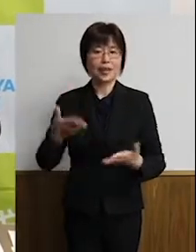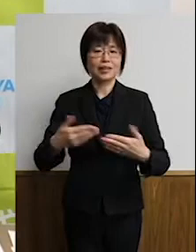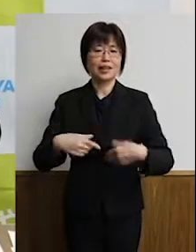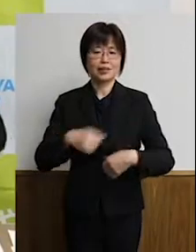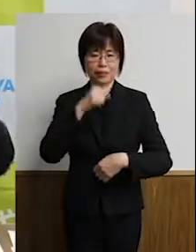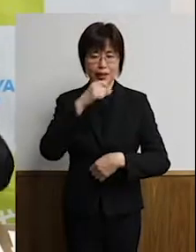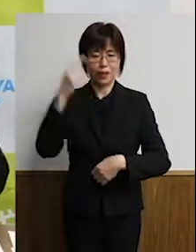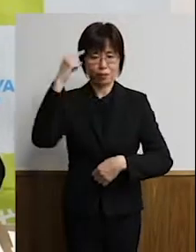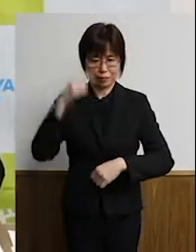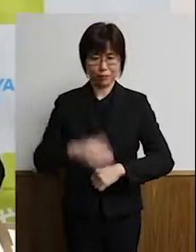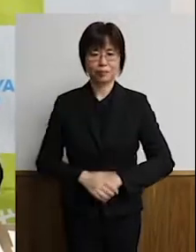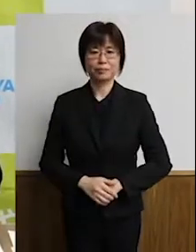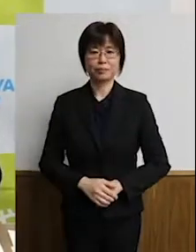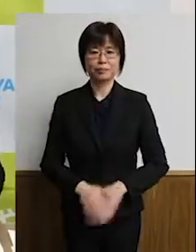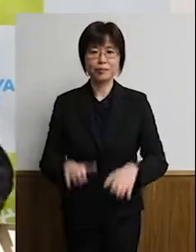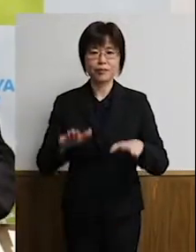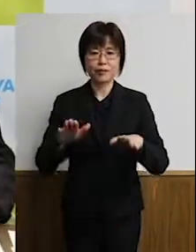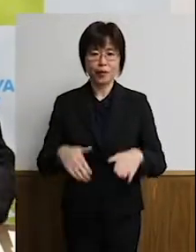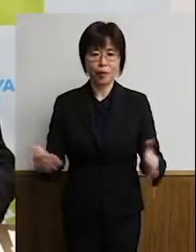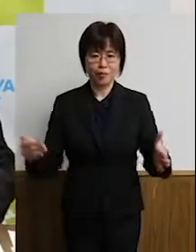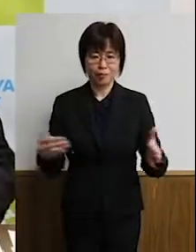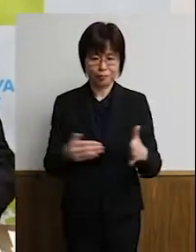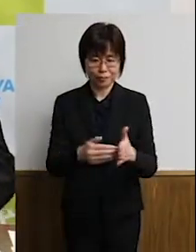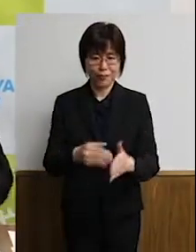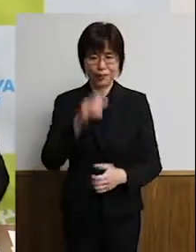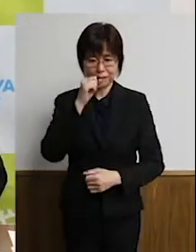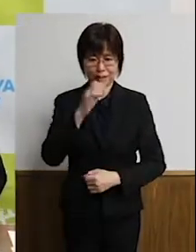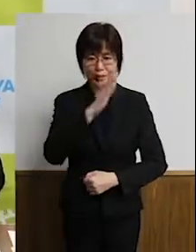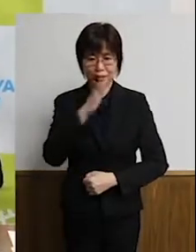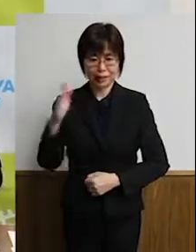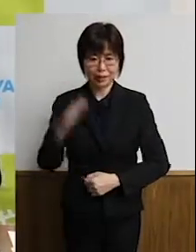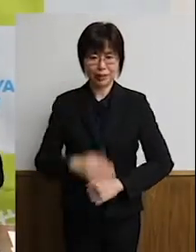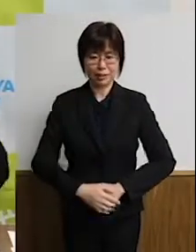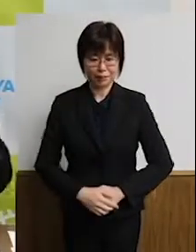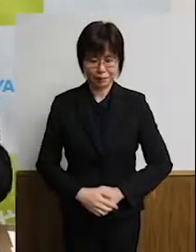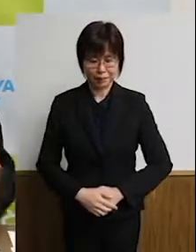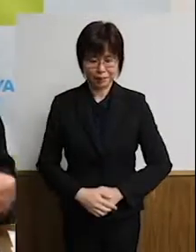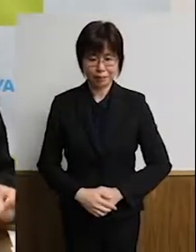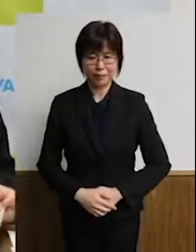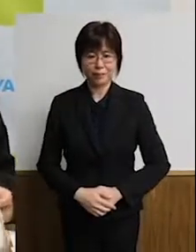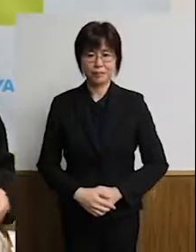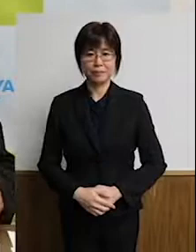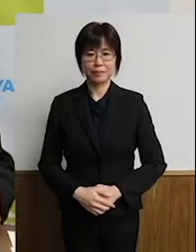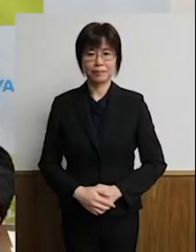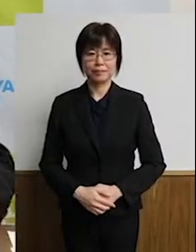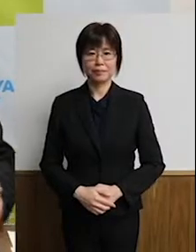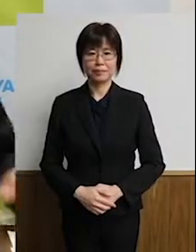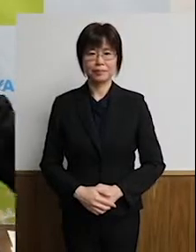思っております。本日は以上でございます。よろしくお願いいたします。